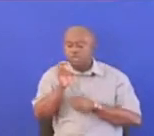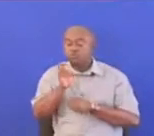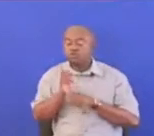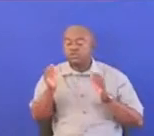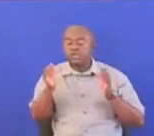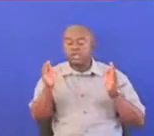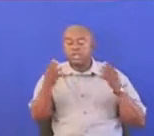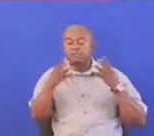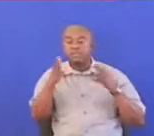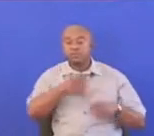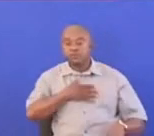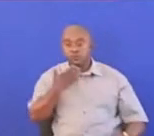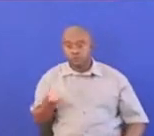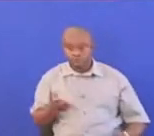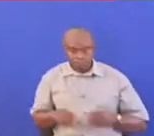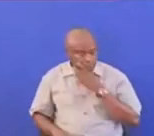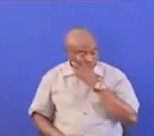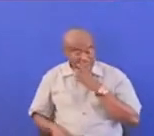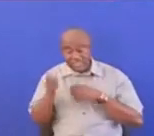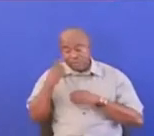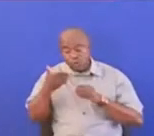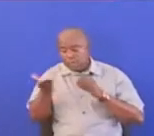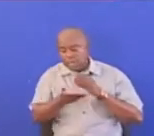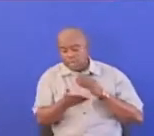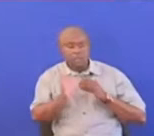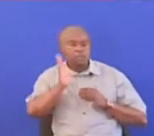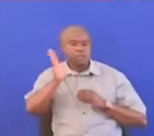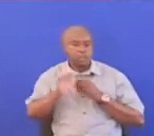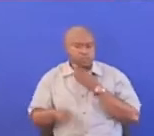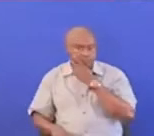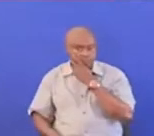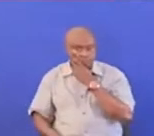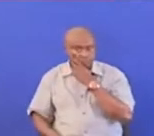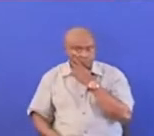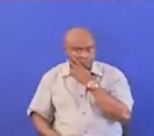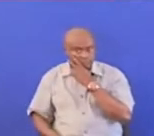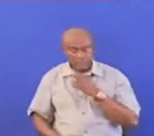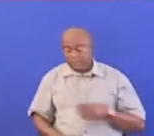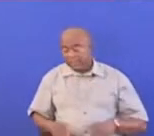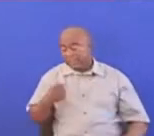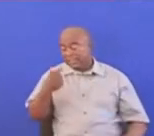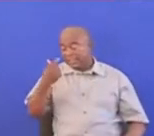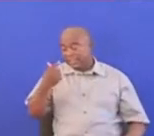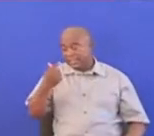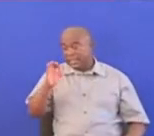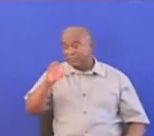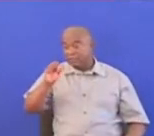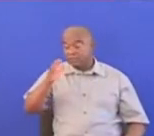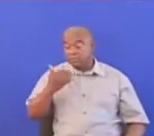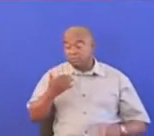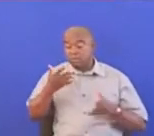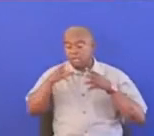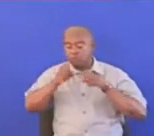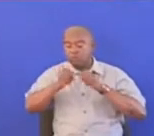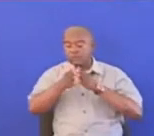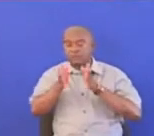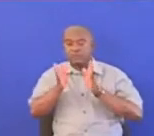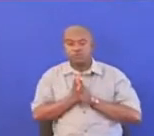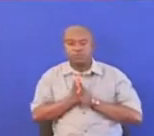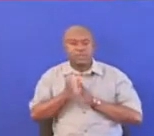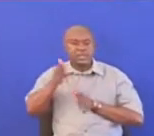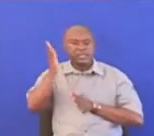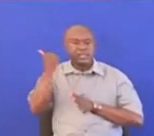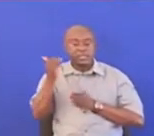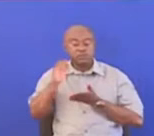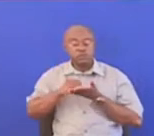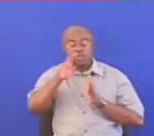yetu. Haimaanishi misitu ikatwe sasa, hapana. Ametoka TAWA, lakini TF sasa TFS anachukua charge. Kwa tunaomba serikali